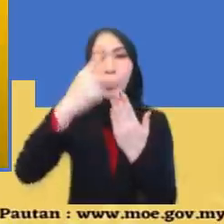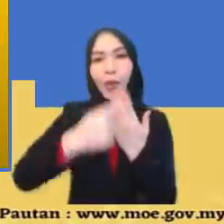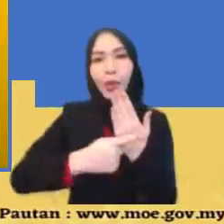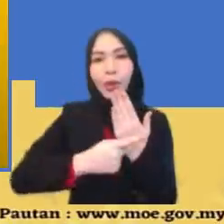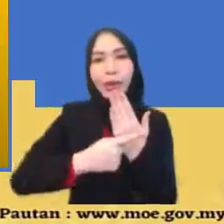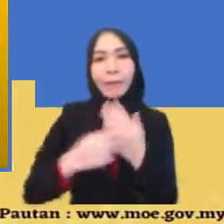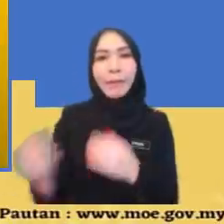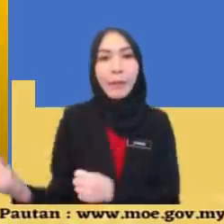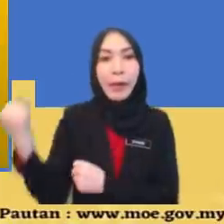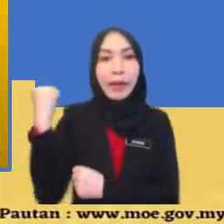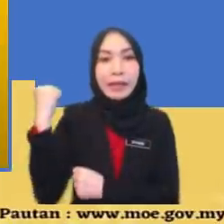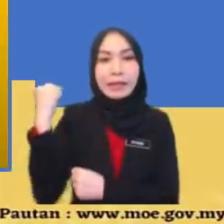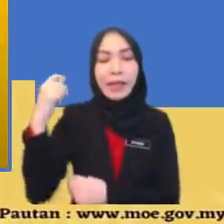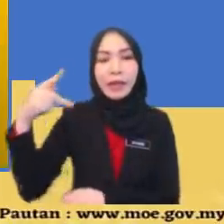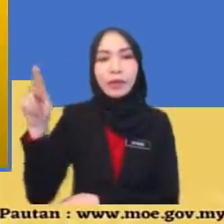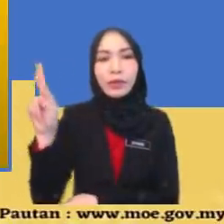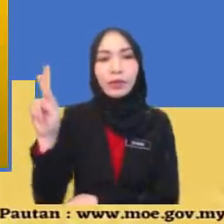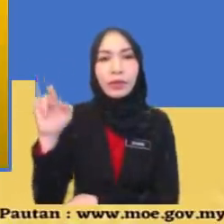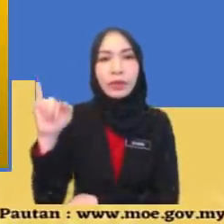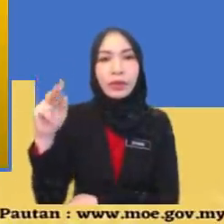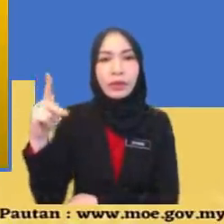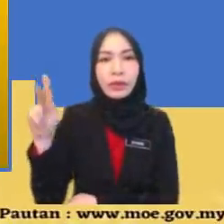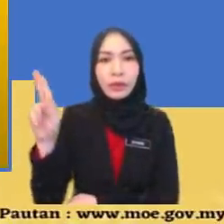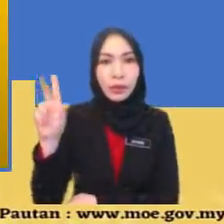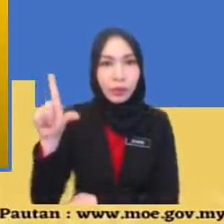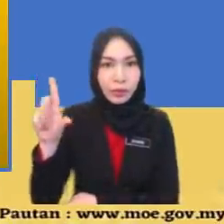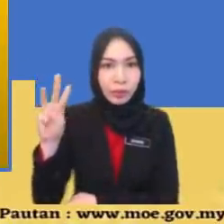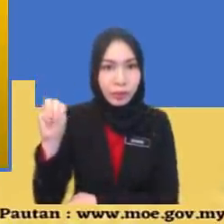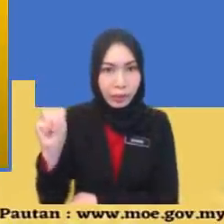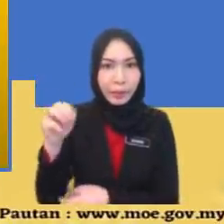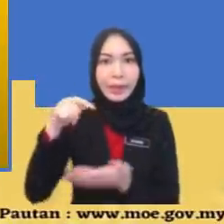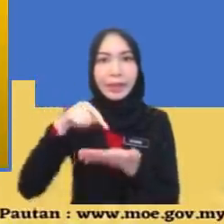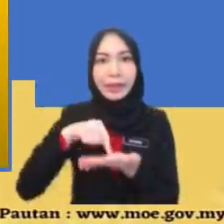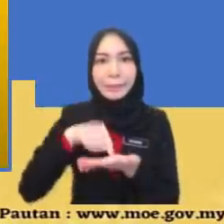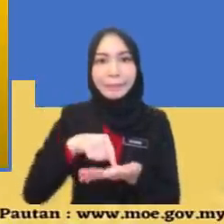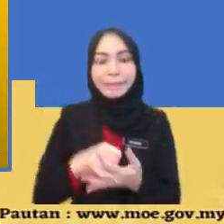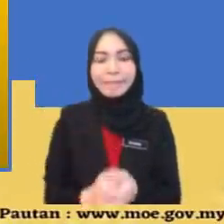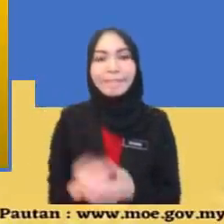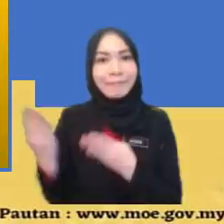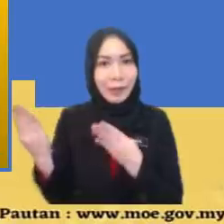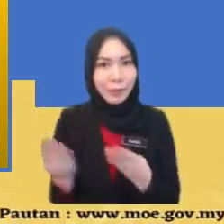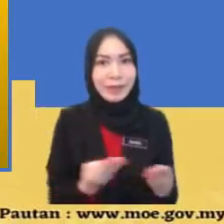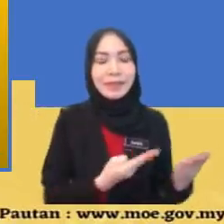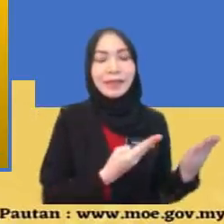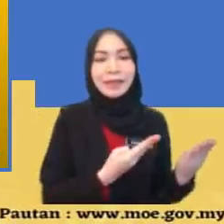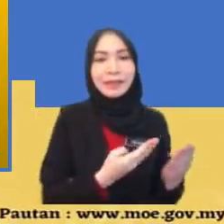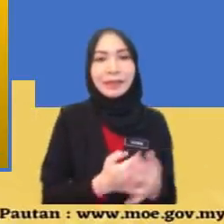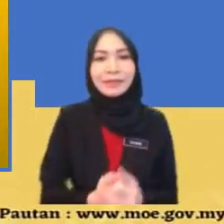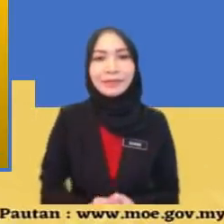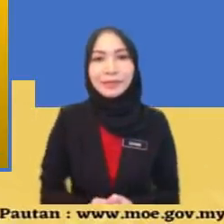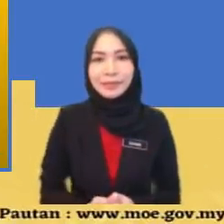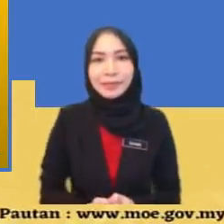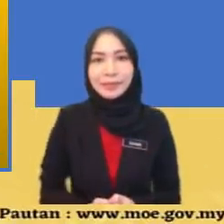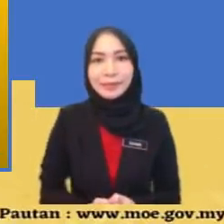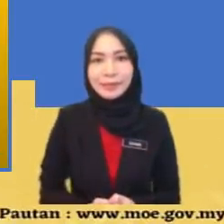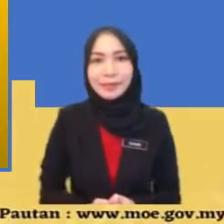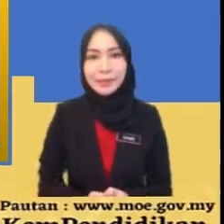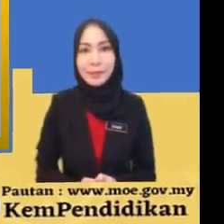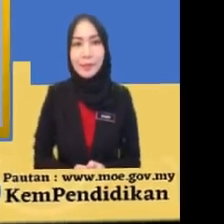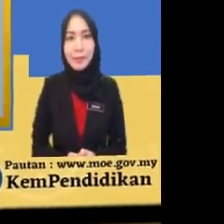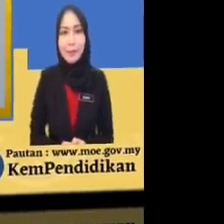pelaksanaan kurikulum Kementerian Pendidikan Malaysia dipersilahkan yang berbahagia Dapil